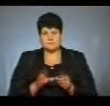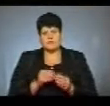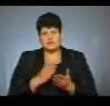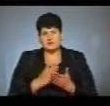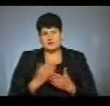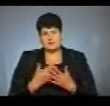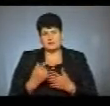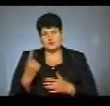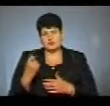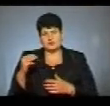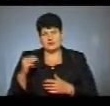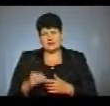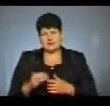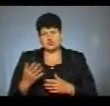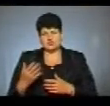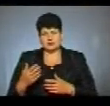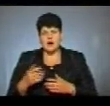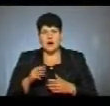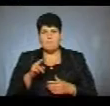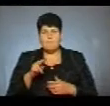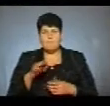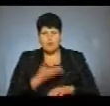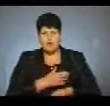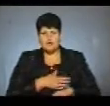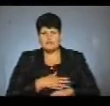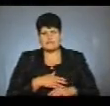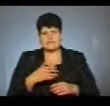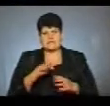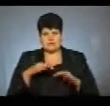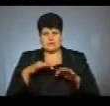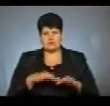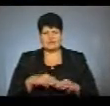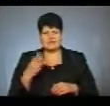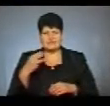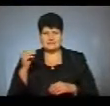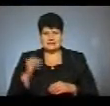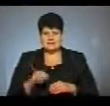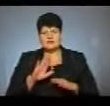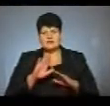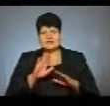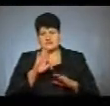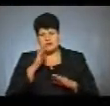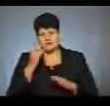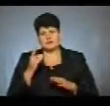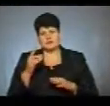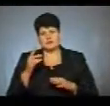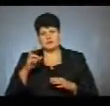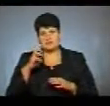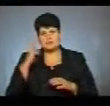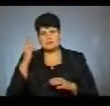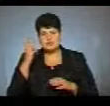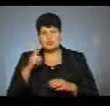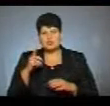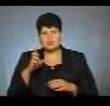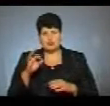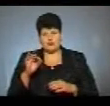більше 100 тисяч. Польські загони, які були тут облочені в Збаразькому замку, було 30 тисяч. Татари зрадили Богдана Хмельницького в Зборові. Подивитись